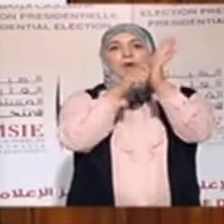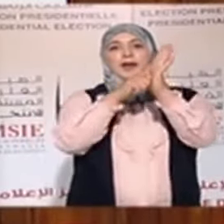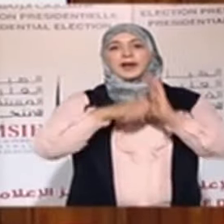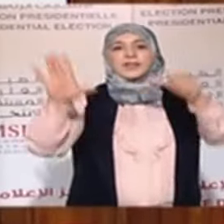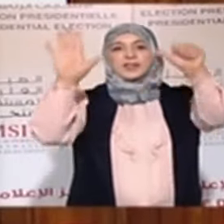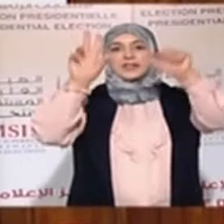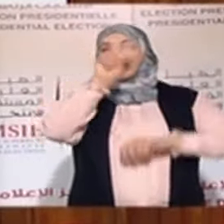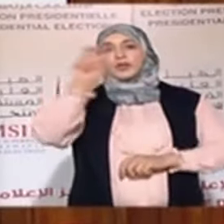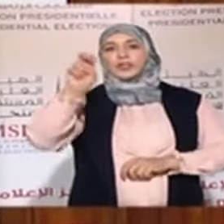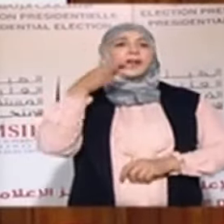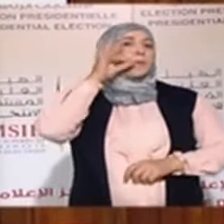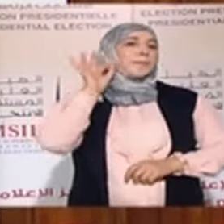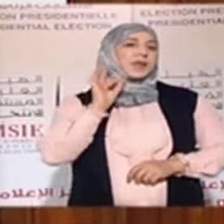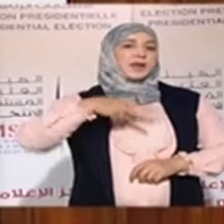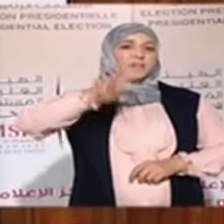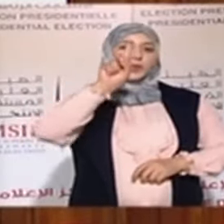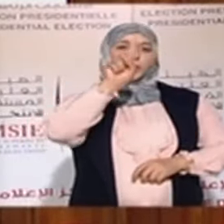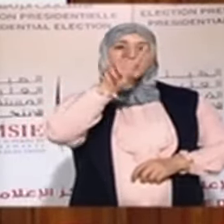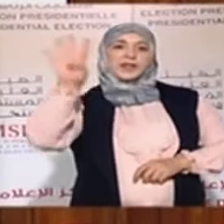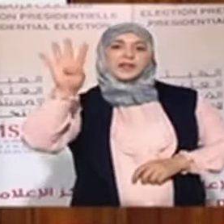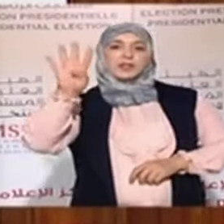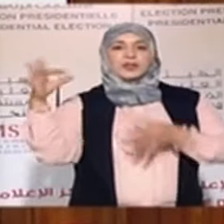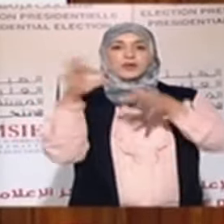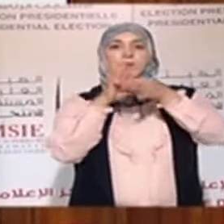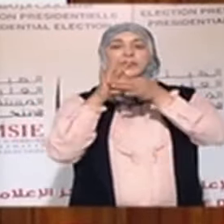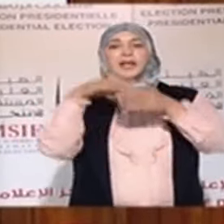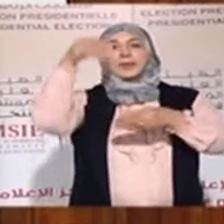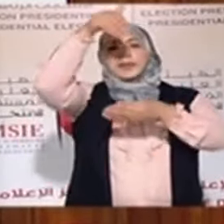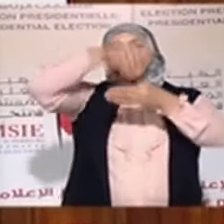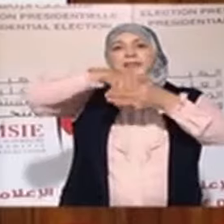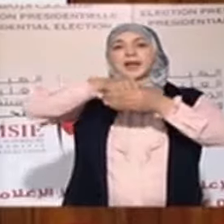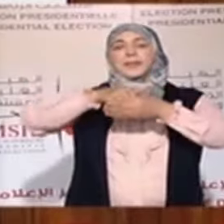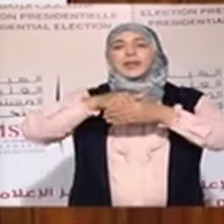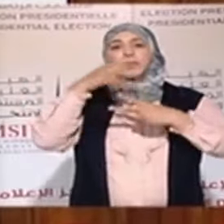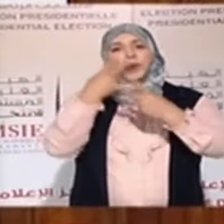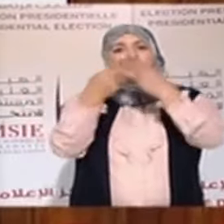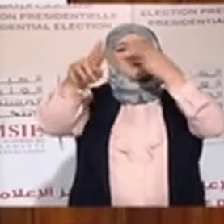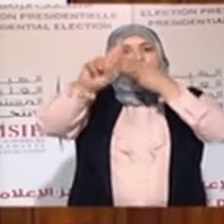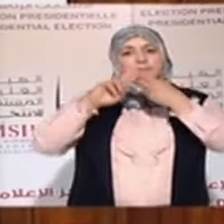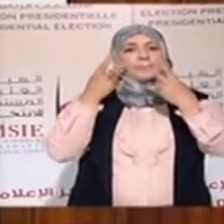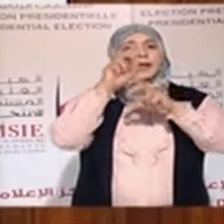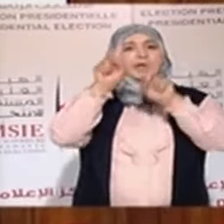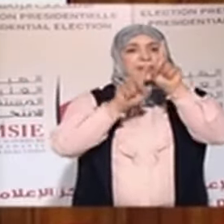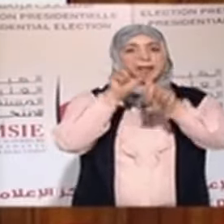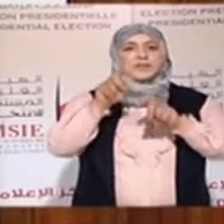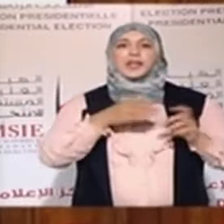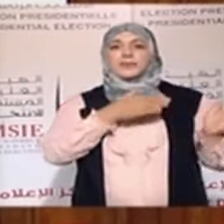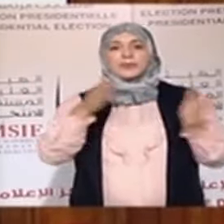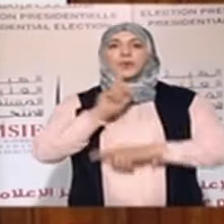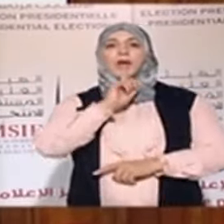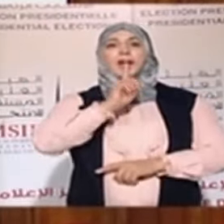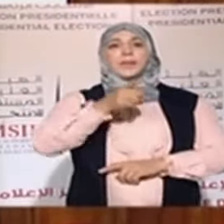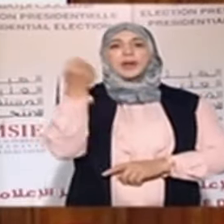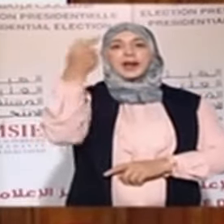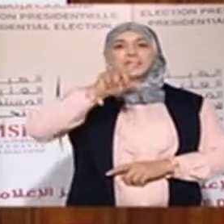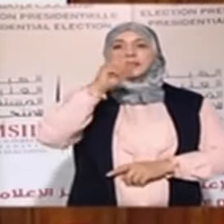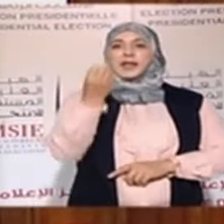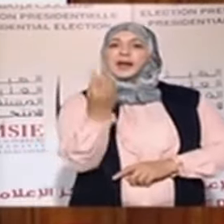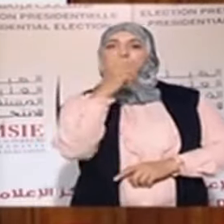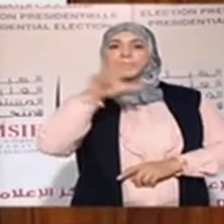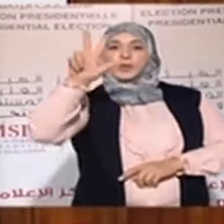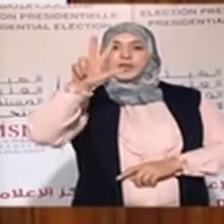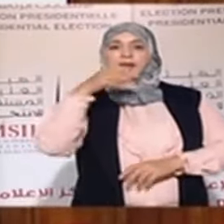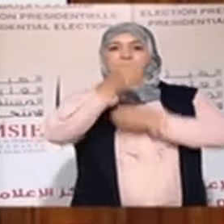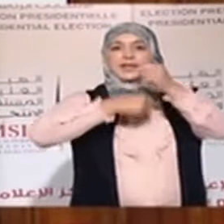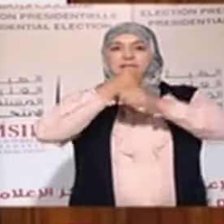في 26 مايو 2014 والمتعلق بالانتخابات والاستفتاء، وعلى الأمر عدد 403